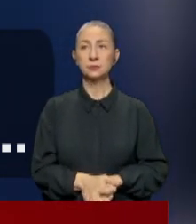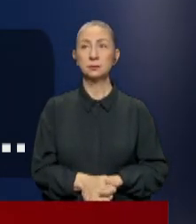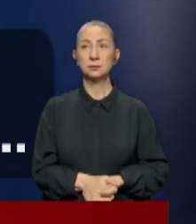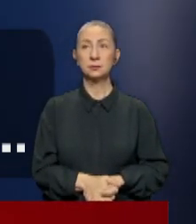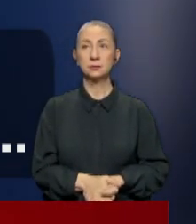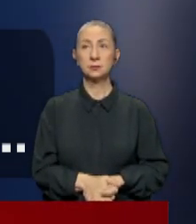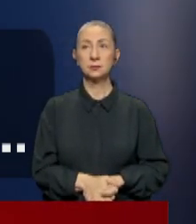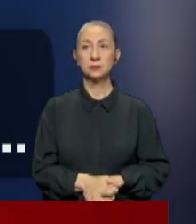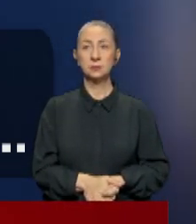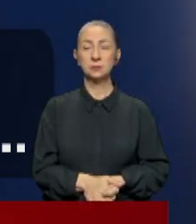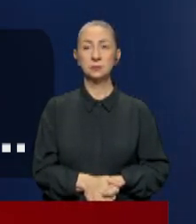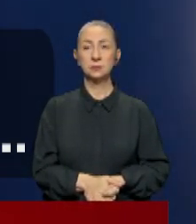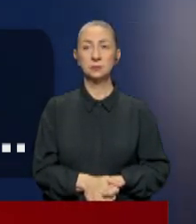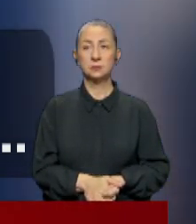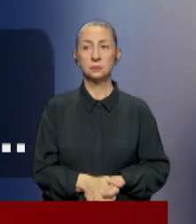Karacabey